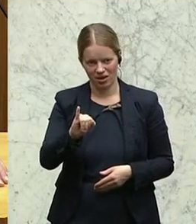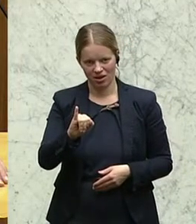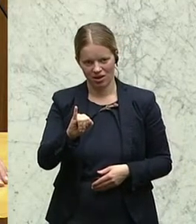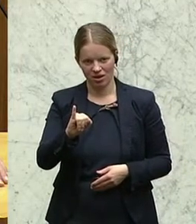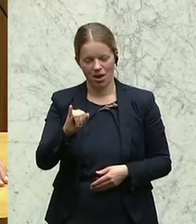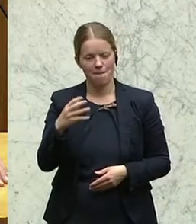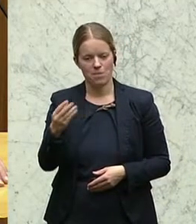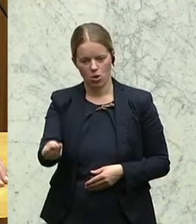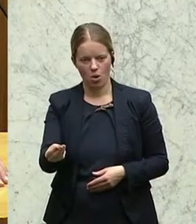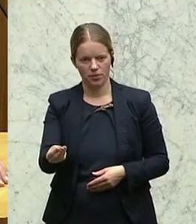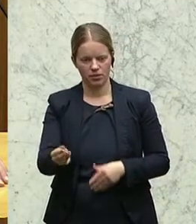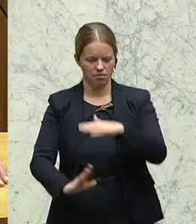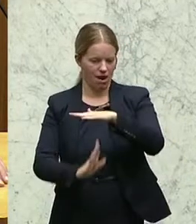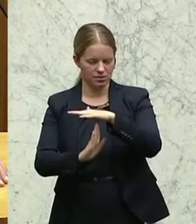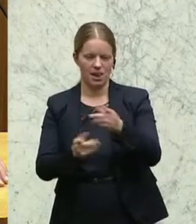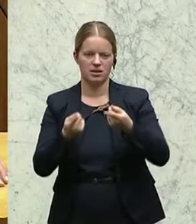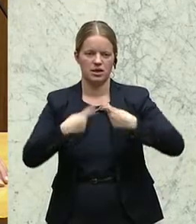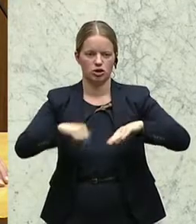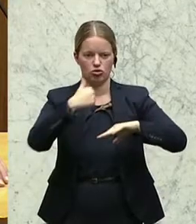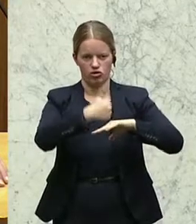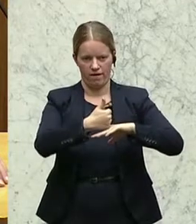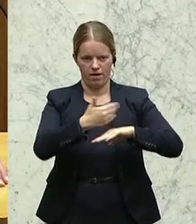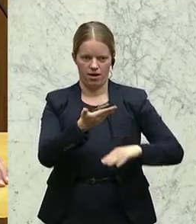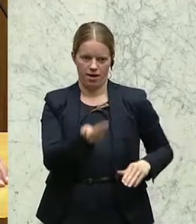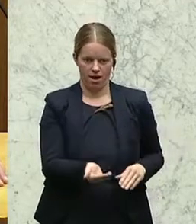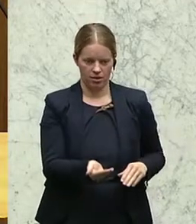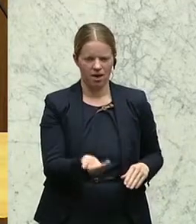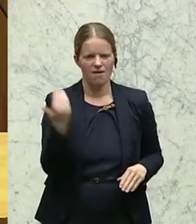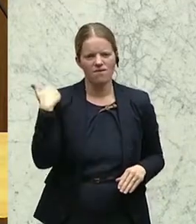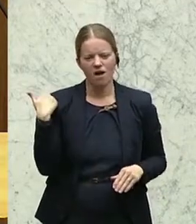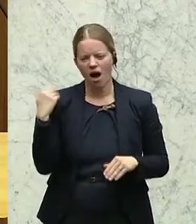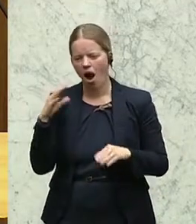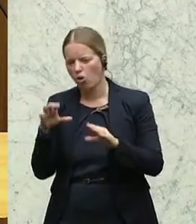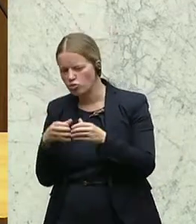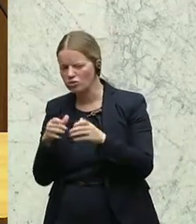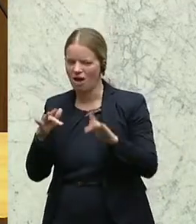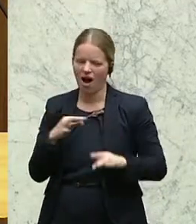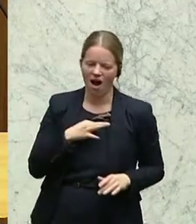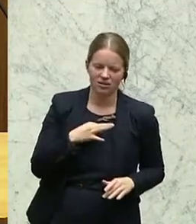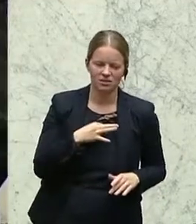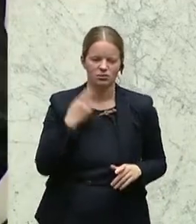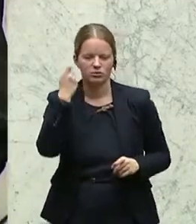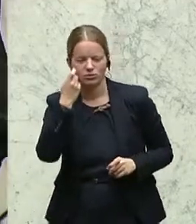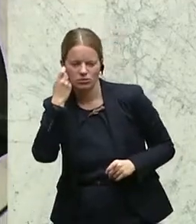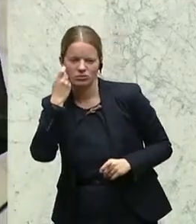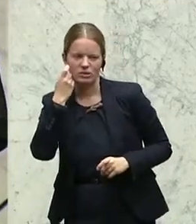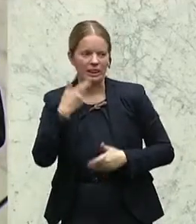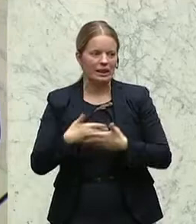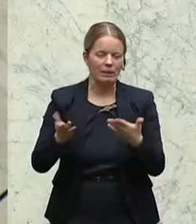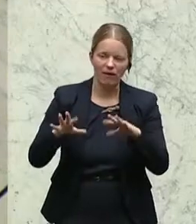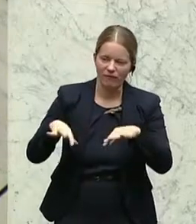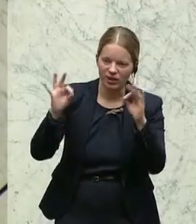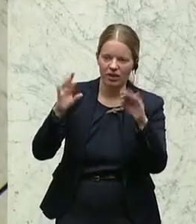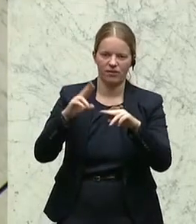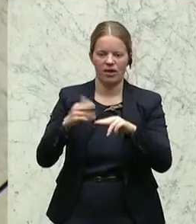Sektionschefgehalt gedeckelt wird. Da hat es im Ausschuss auch Ängste gegeben, Befürchtungen gegeben. Da findet man dann niemanden, wenn das so